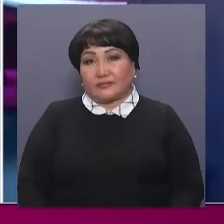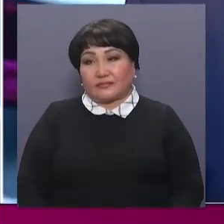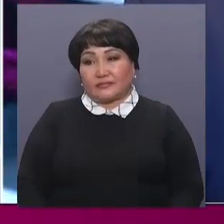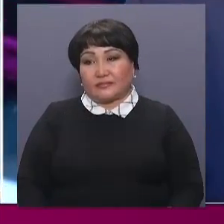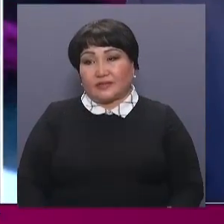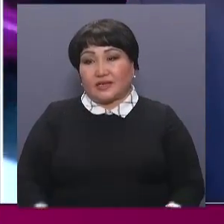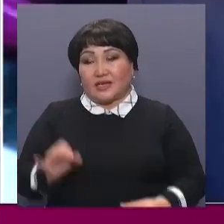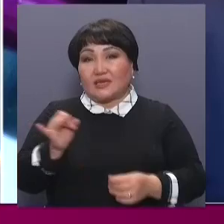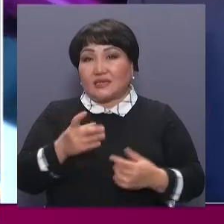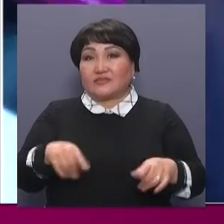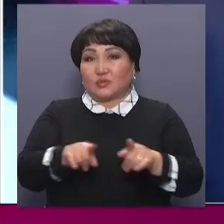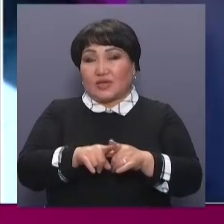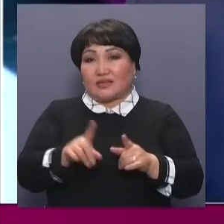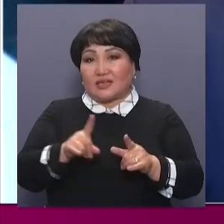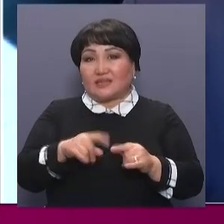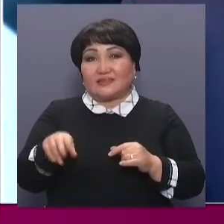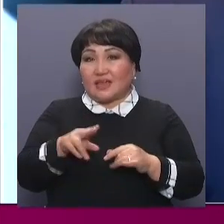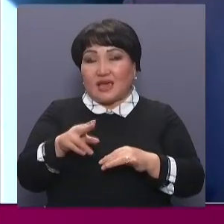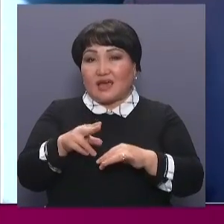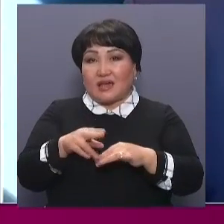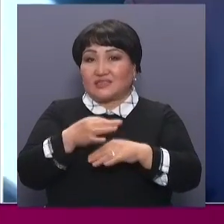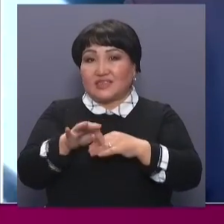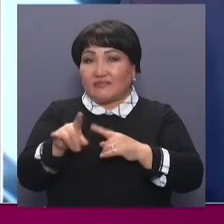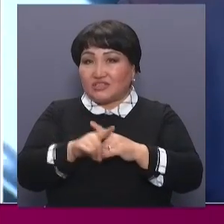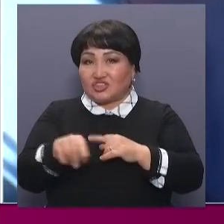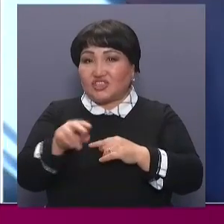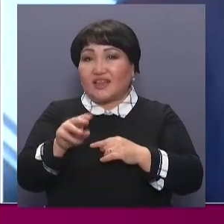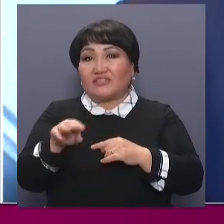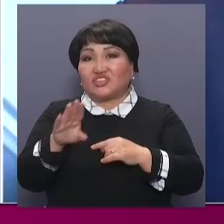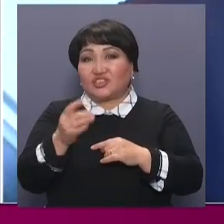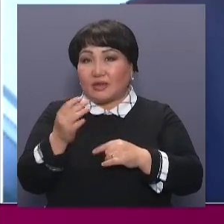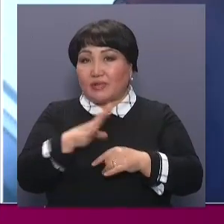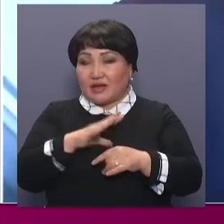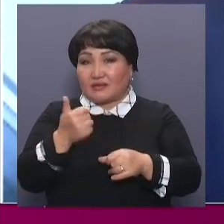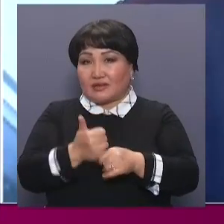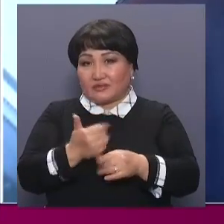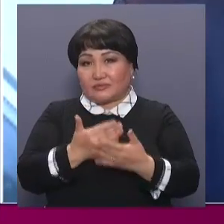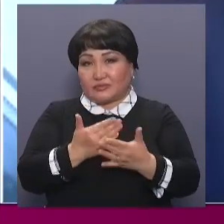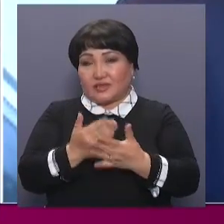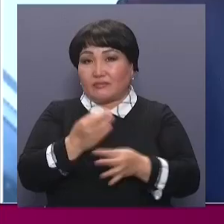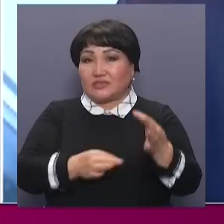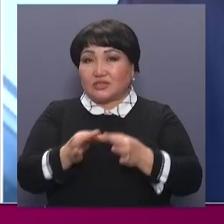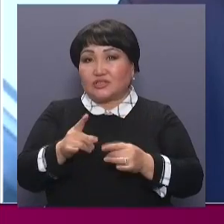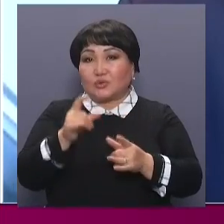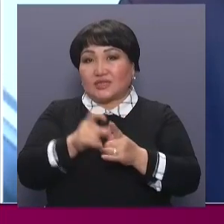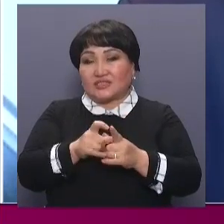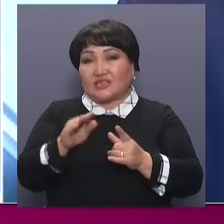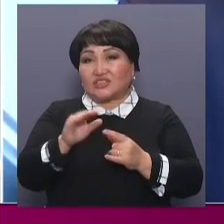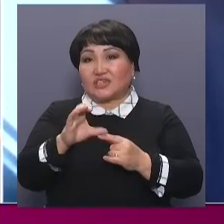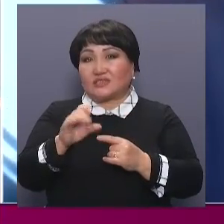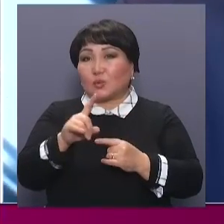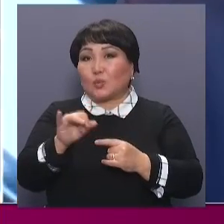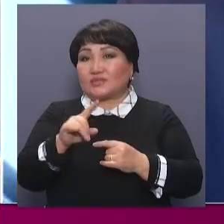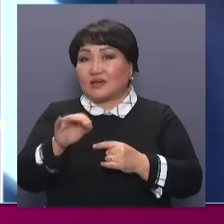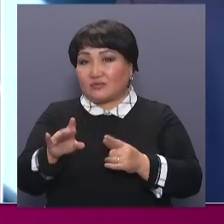И все-таки не дедовщина, насколько мне известно, была главным предметом дискуссии. Что сказал Жасузаков по поводу недосдачи в